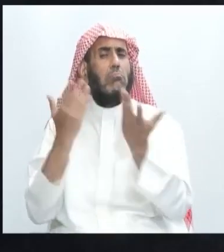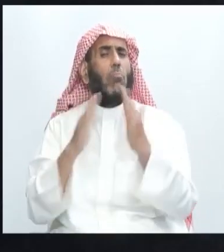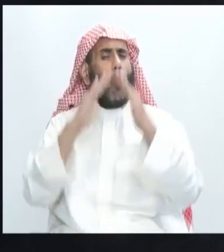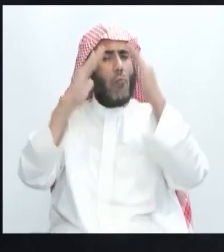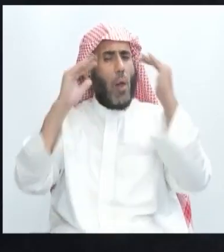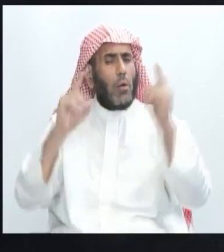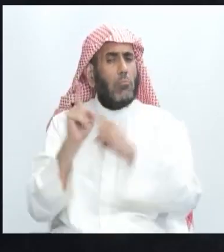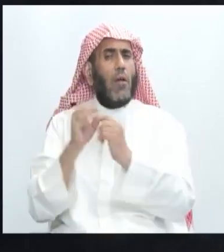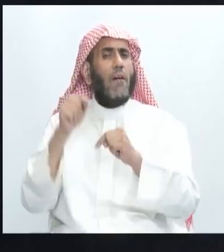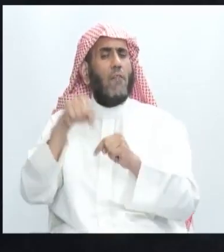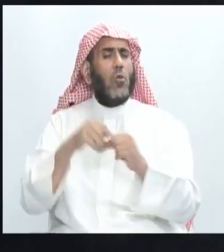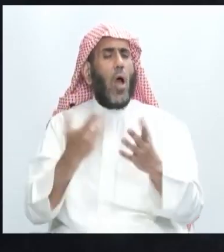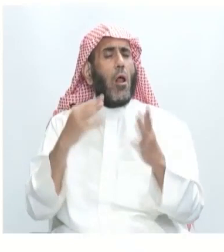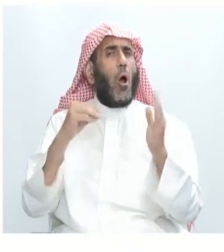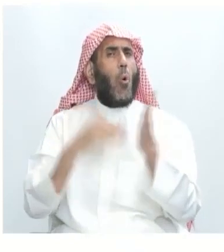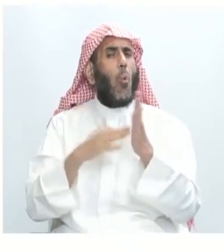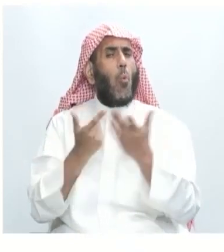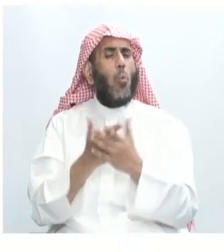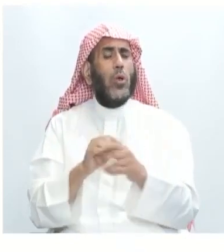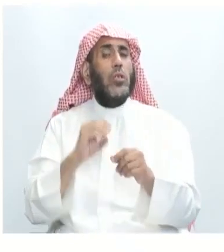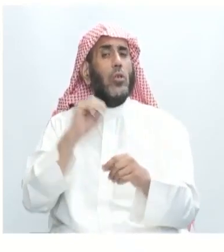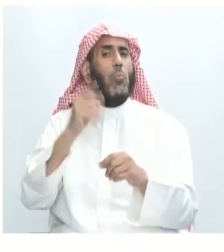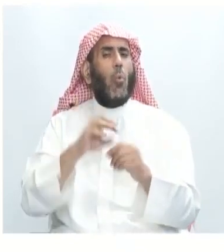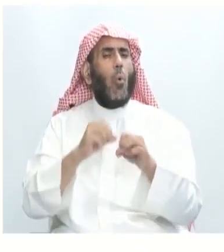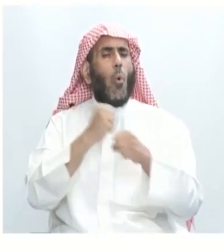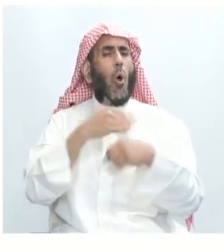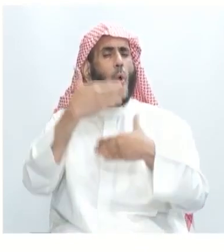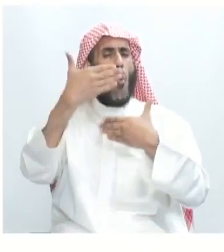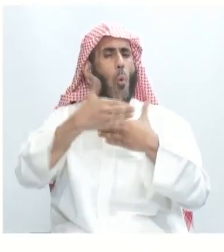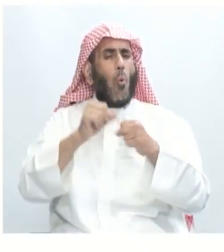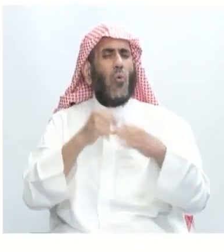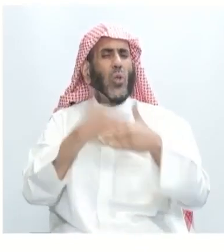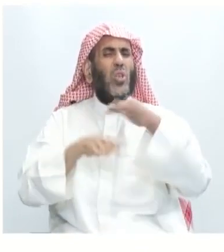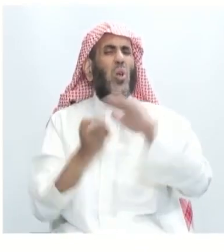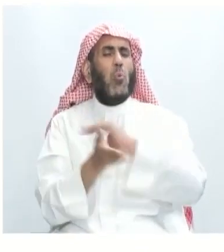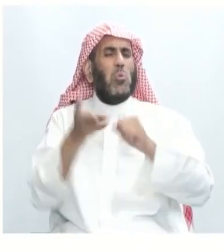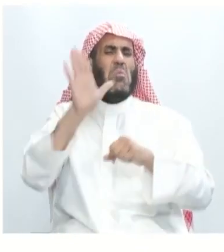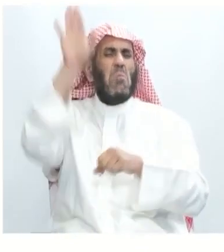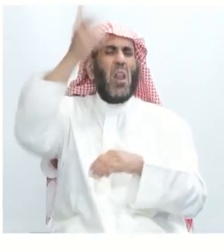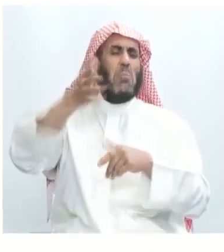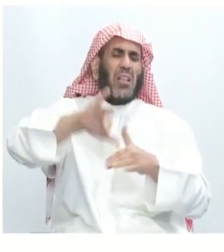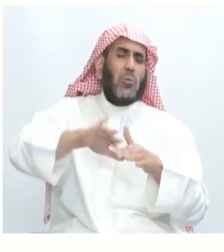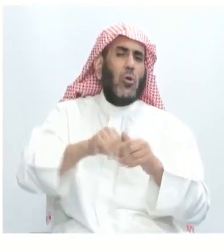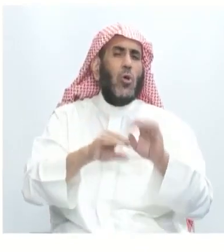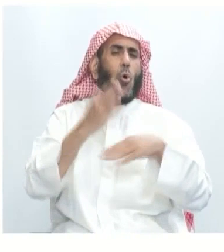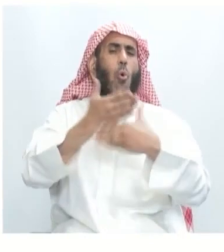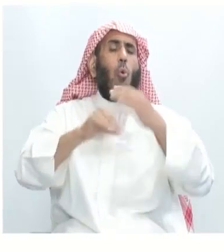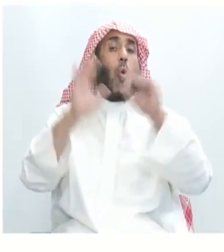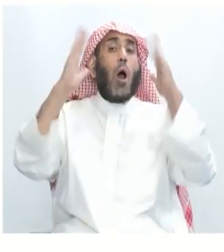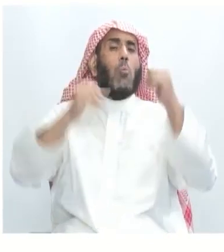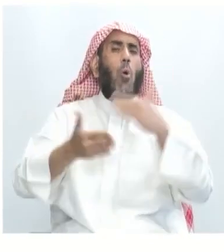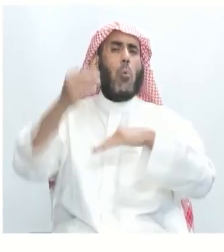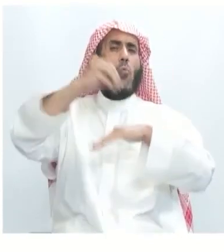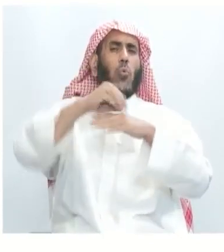ظاهره في حدثت في ذلك ونقول مثلا ايجاد مكان حصين وخفي يتم فيه وضع تابوت الملك بعد مماته ولذلك شيدوا الهرم الاكبر وجعلوا فيه